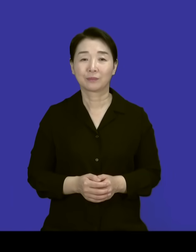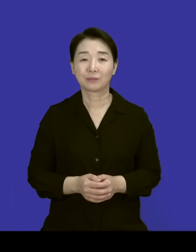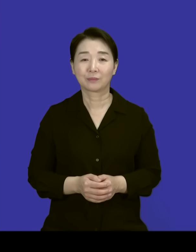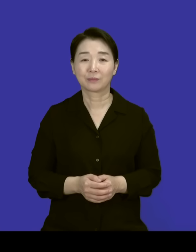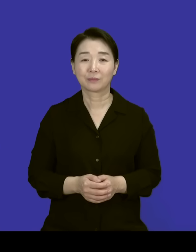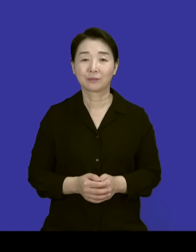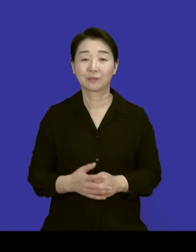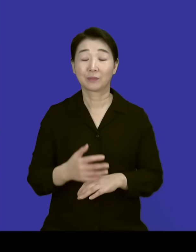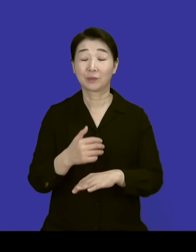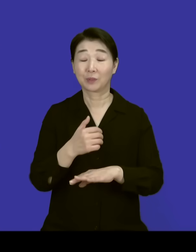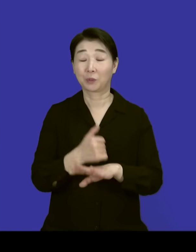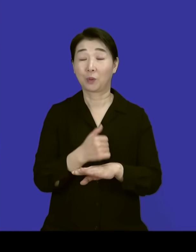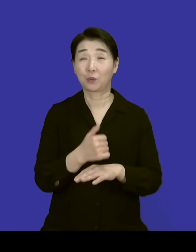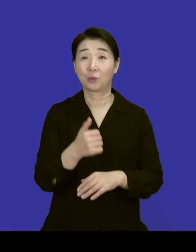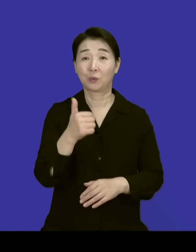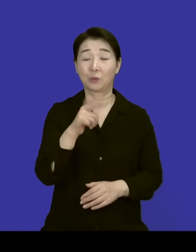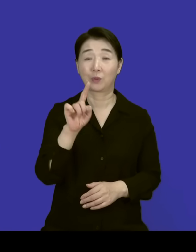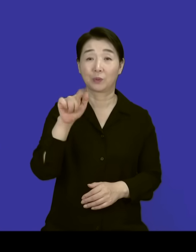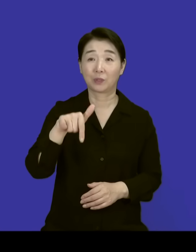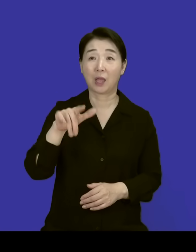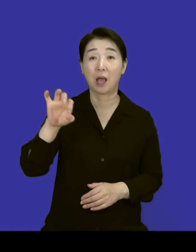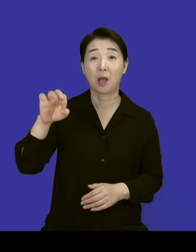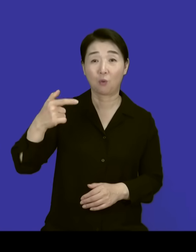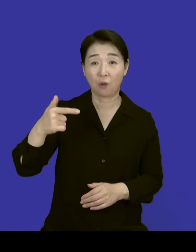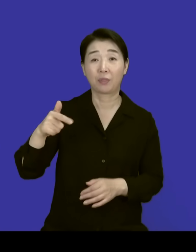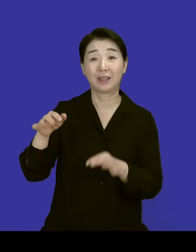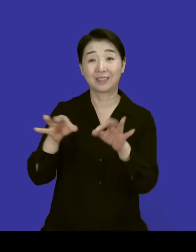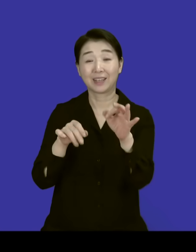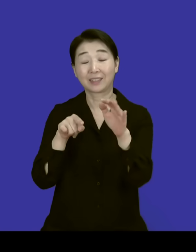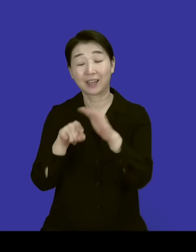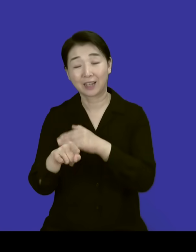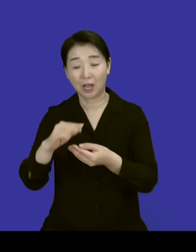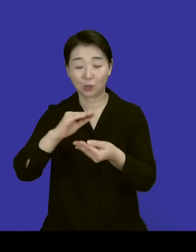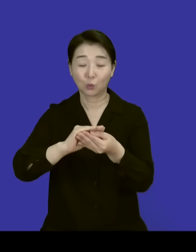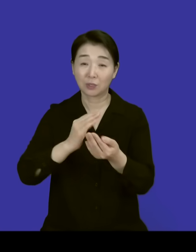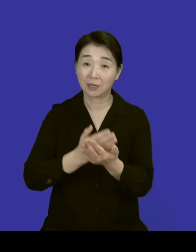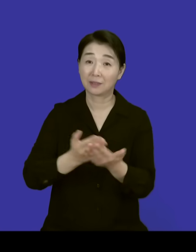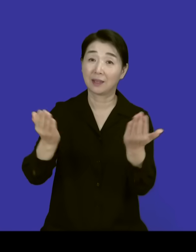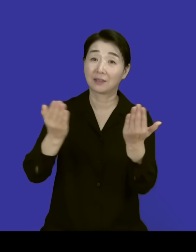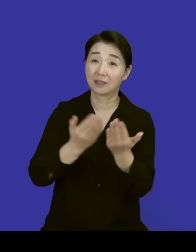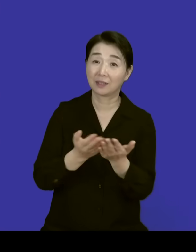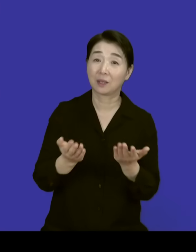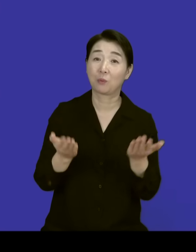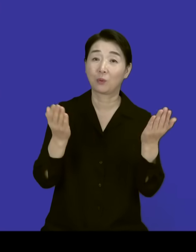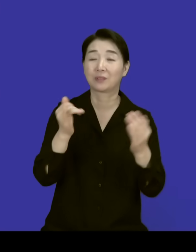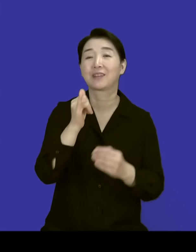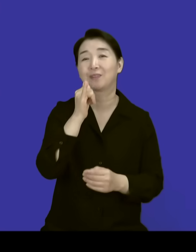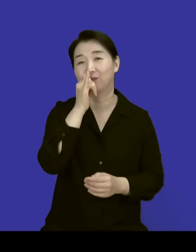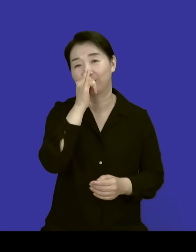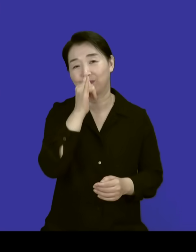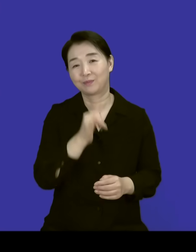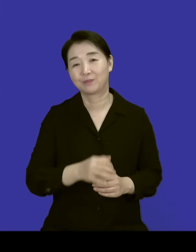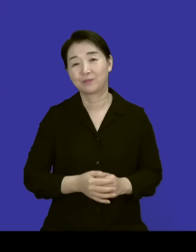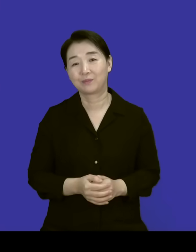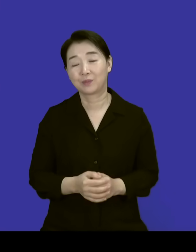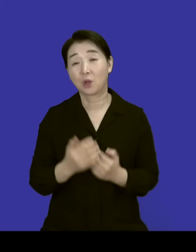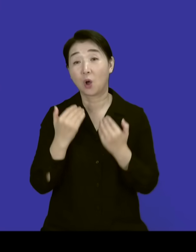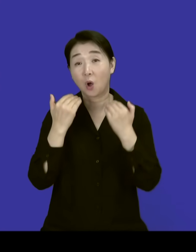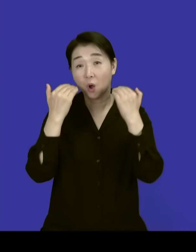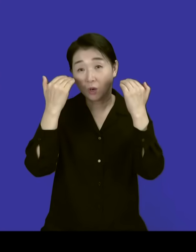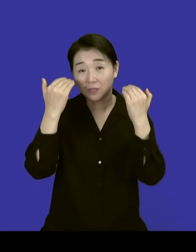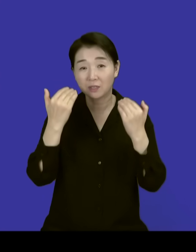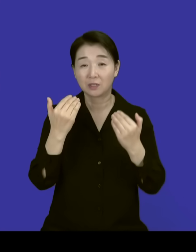가가지고 도시락도 나눠드리고 이제 봉사도 더 많이 시작하게 되고 저도 그래서 그거는 지키고 있어요 계속요. 어르신들한테